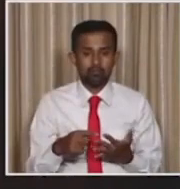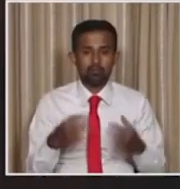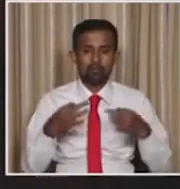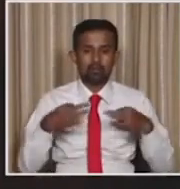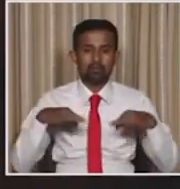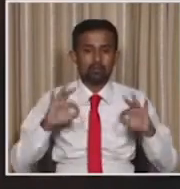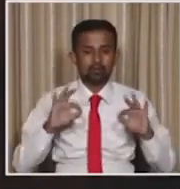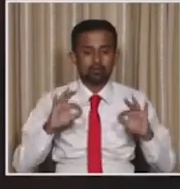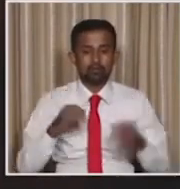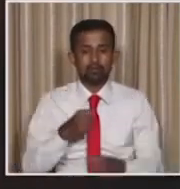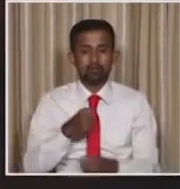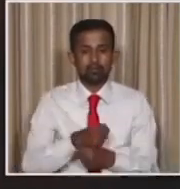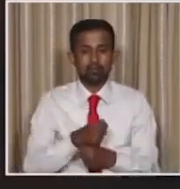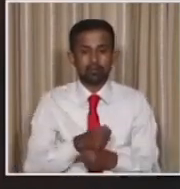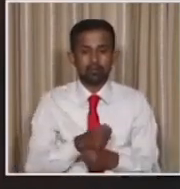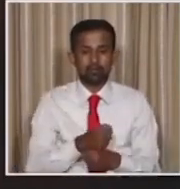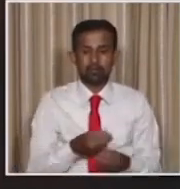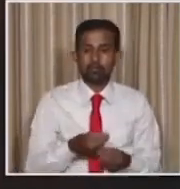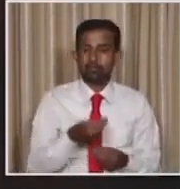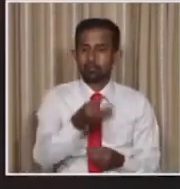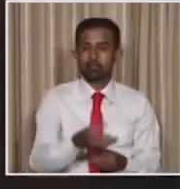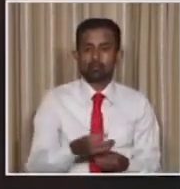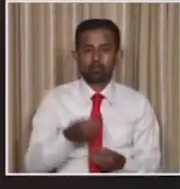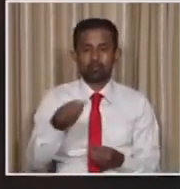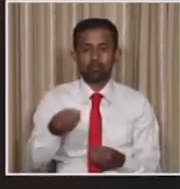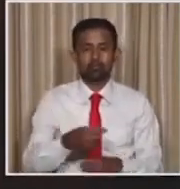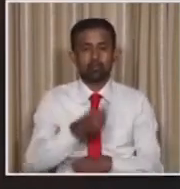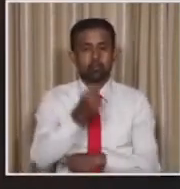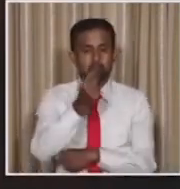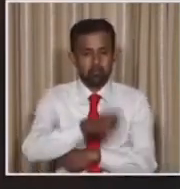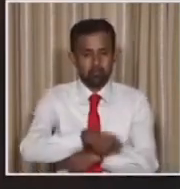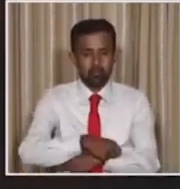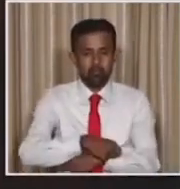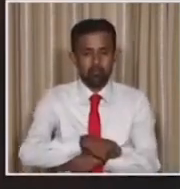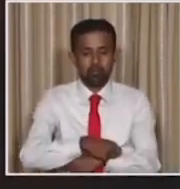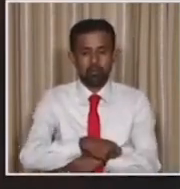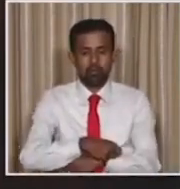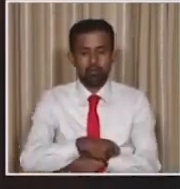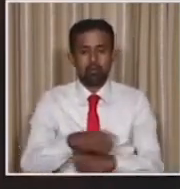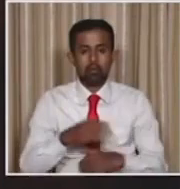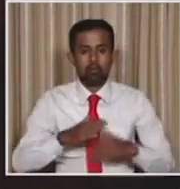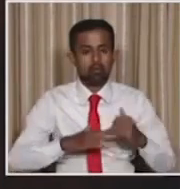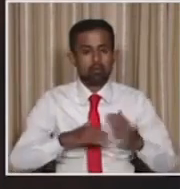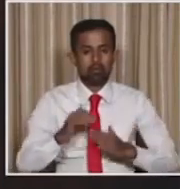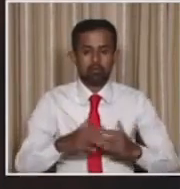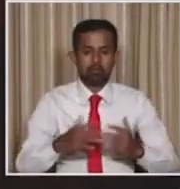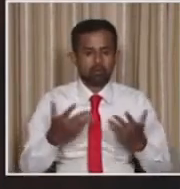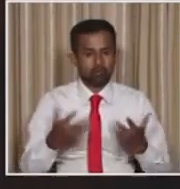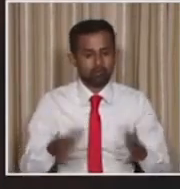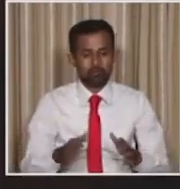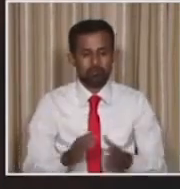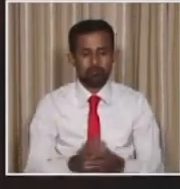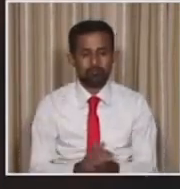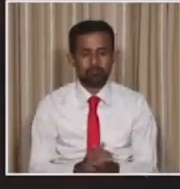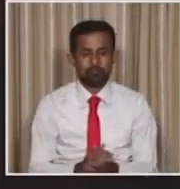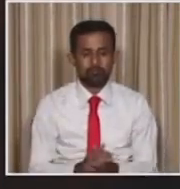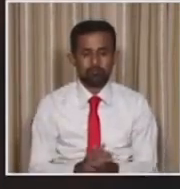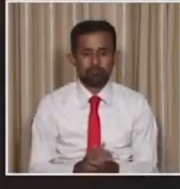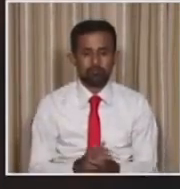නොමිලේ ආණ්ඩුව ගන්න දෙන්න පුළුවන් ක්‍රමයක් තමයි පවත්වාගෙන ගියේ.